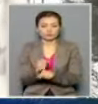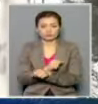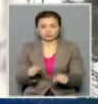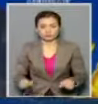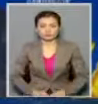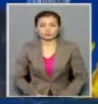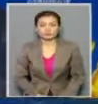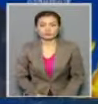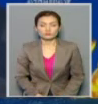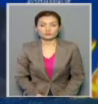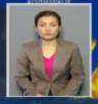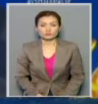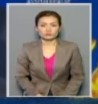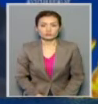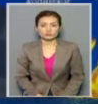скорости.